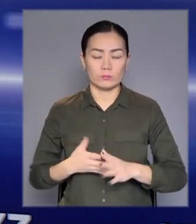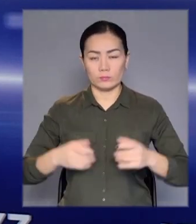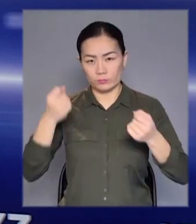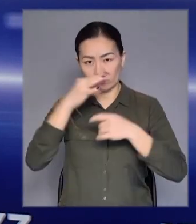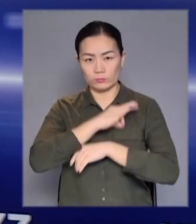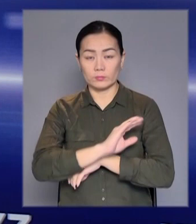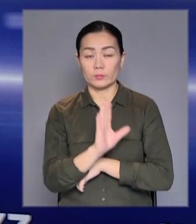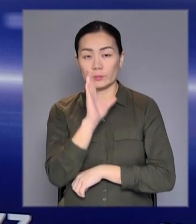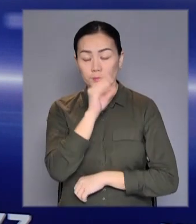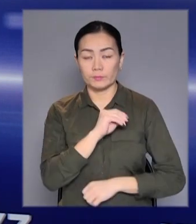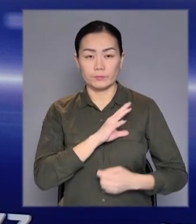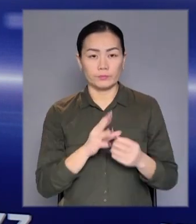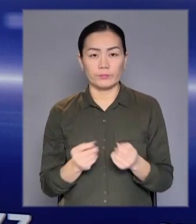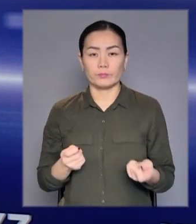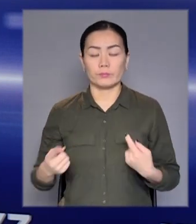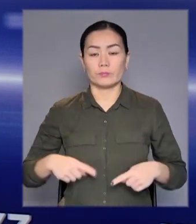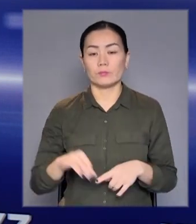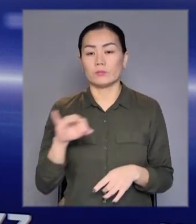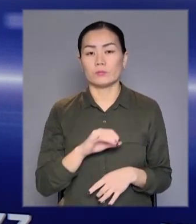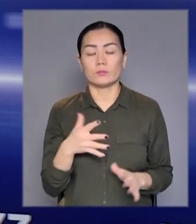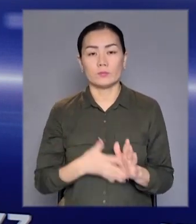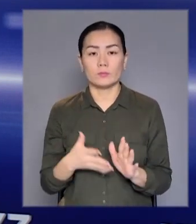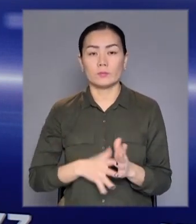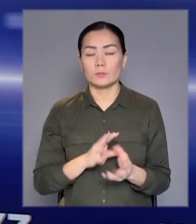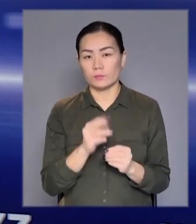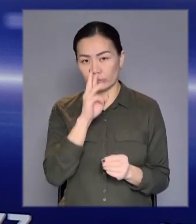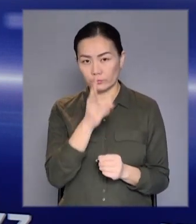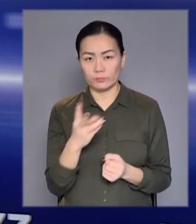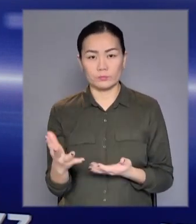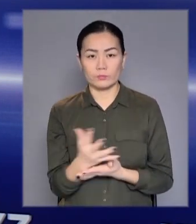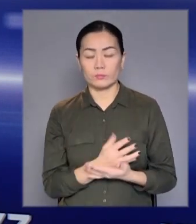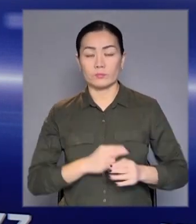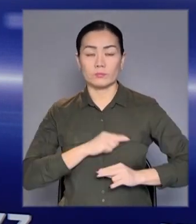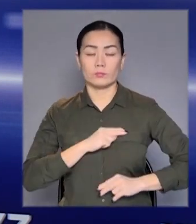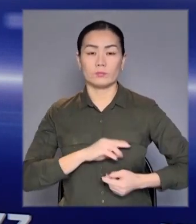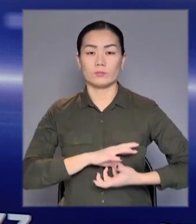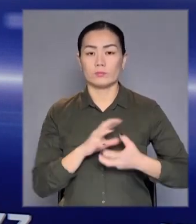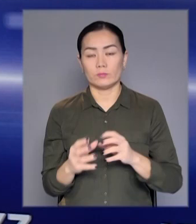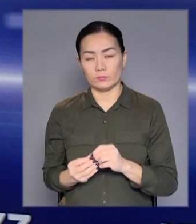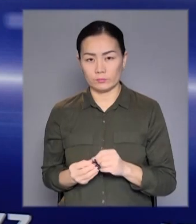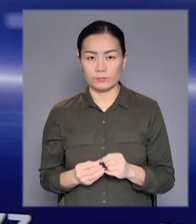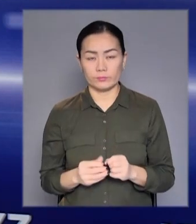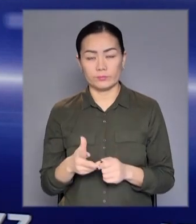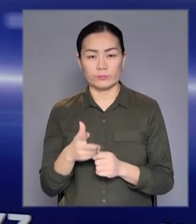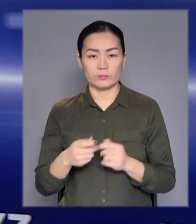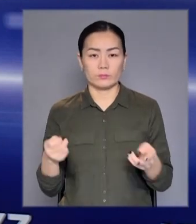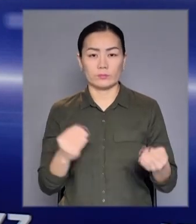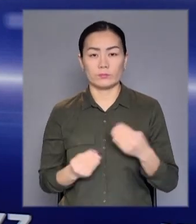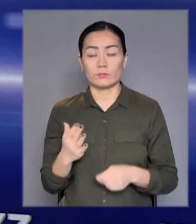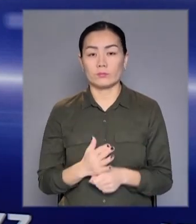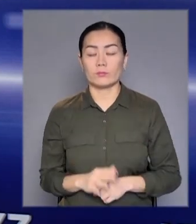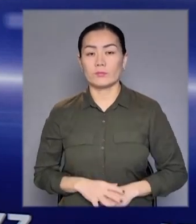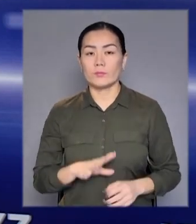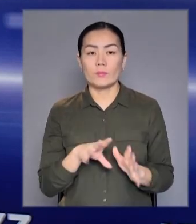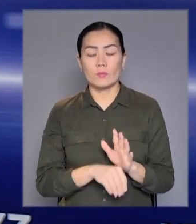білуге мүмкіндік көп. Өйткені жергілікті тарихшы археологтар соңғы 3 жылда жинақтаған еңбектерінің нәтижесімен монография құрастырып шыққан.